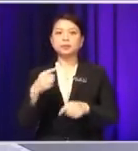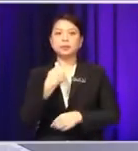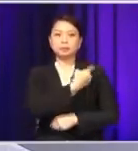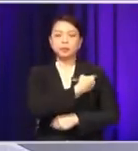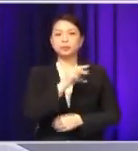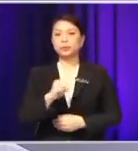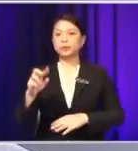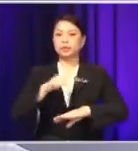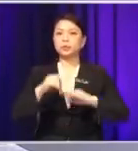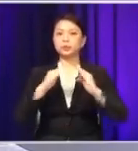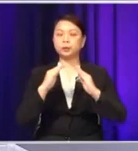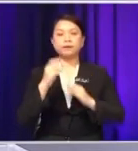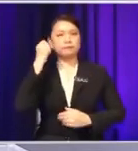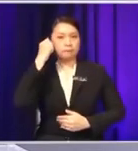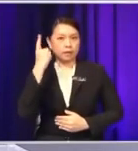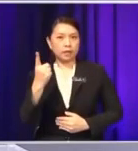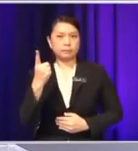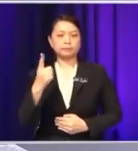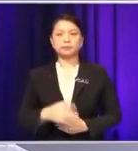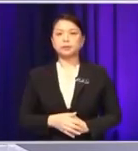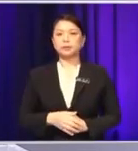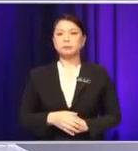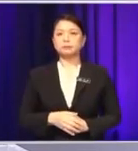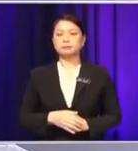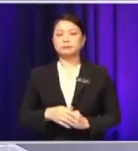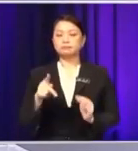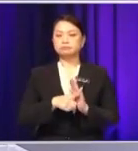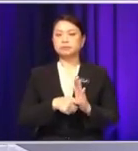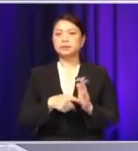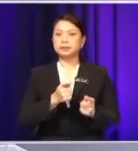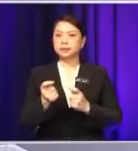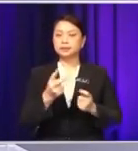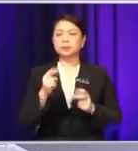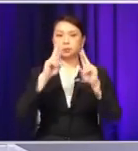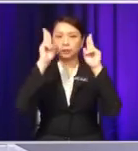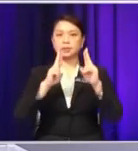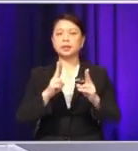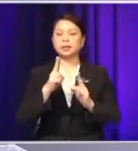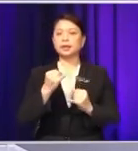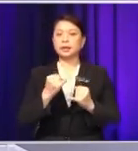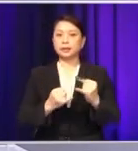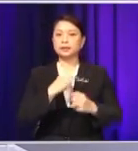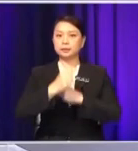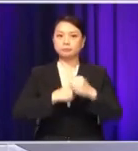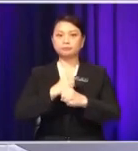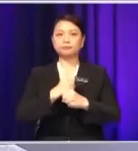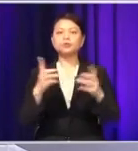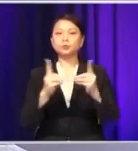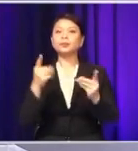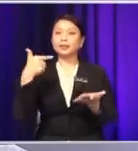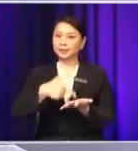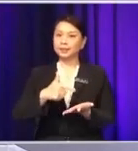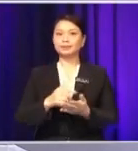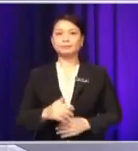juga memahami sepenuhnya pengisian pentaksiran sumatif bagi pelaksanaan ujian akhir sesi akademik. Kita jumpa lagi untuk episod akan